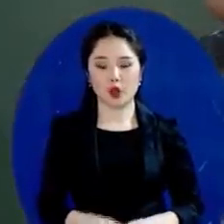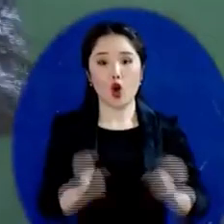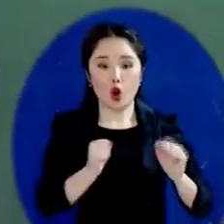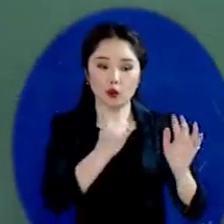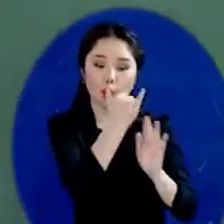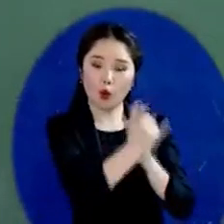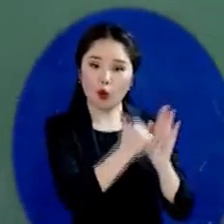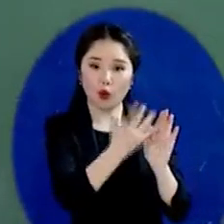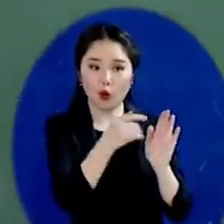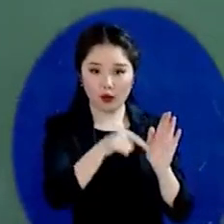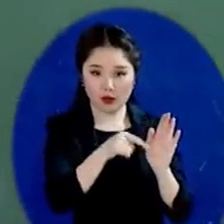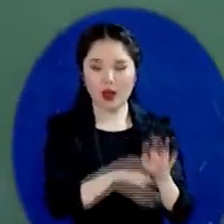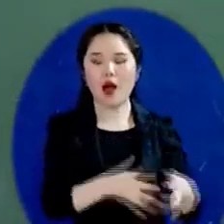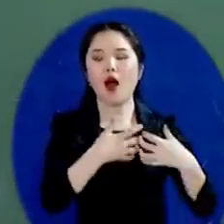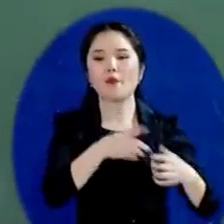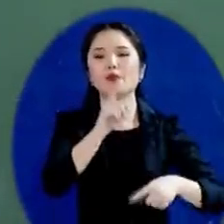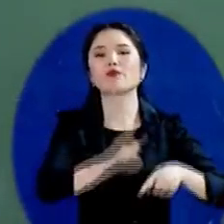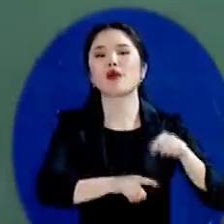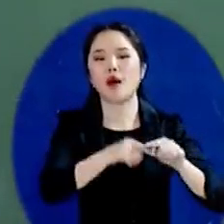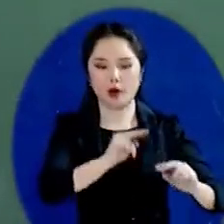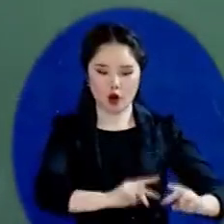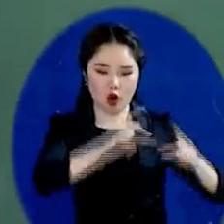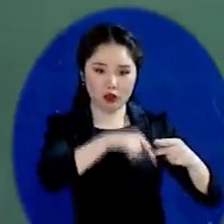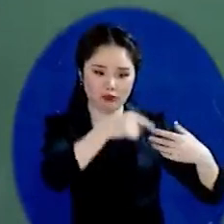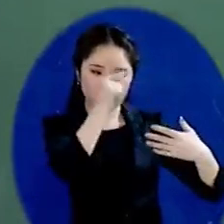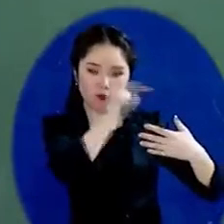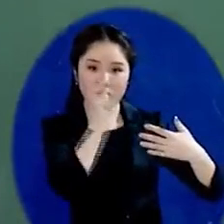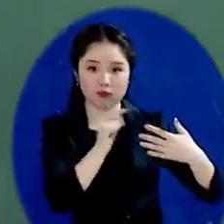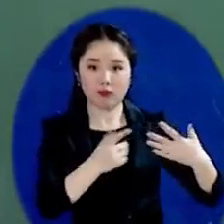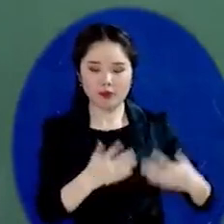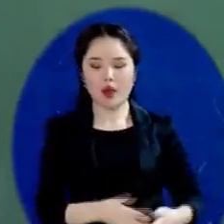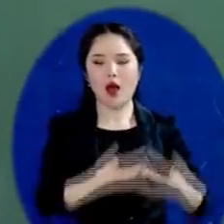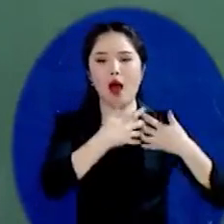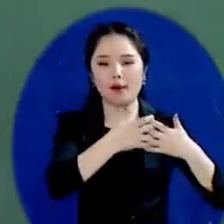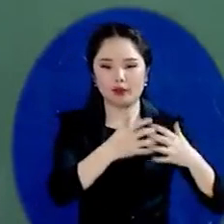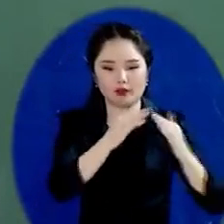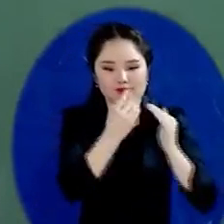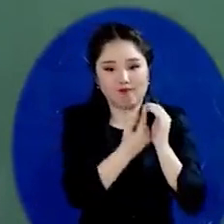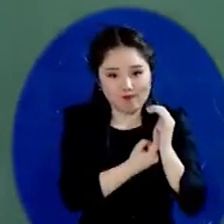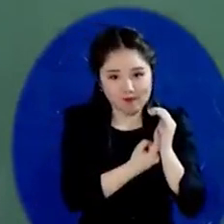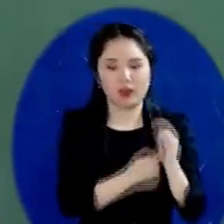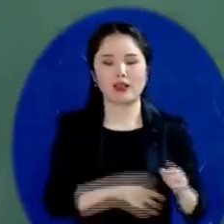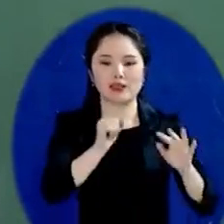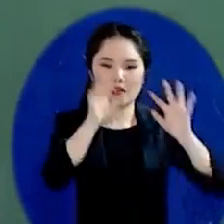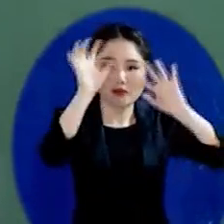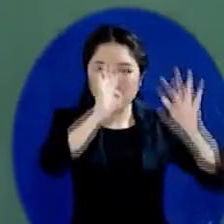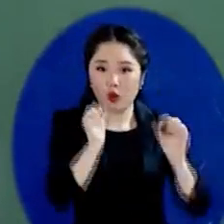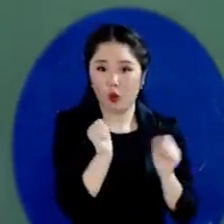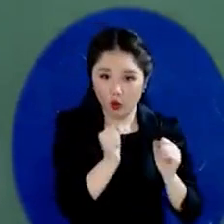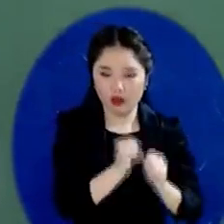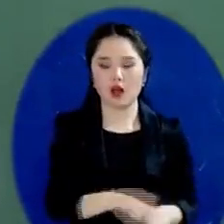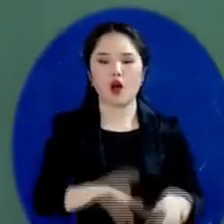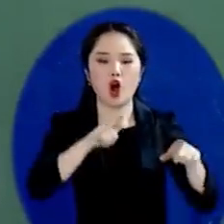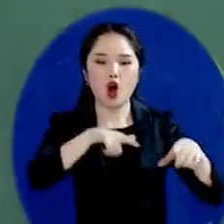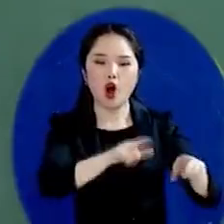Өвлийн улиралд байгальд болон амьтанд ямар өөрчлөлт гардаг вэ? Амьтад ичээндээ ордог, цас орж хүйтэрдэг, гол